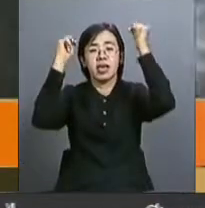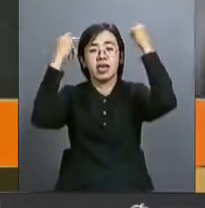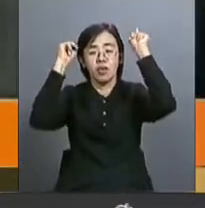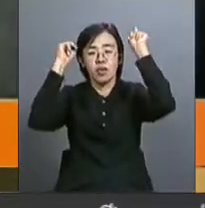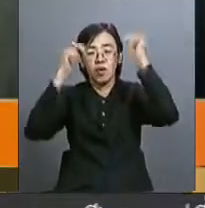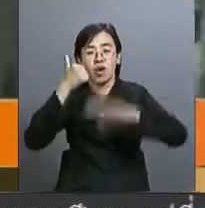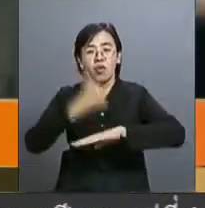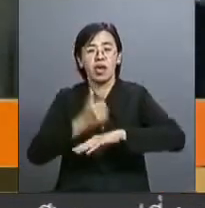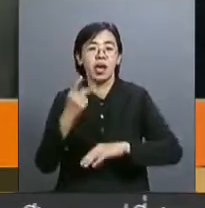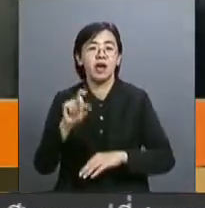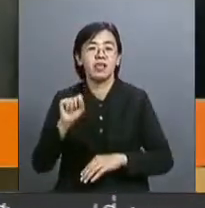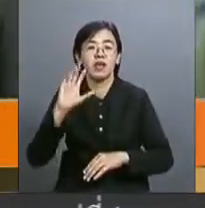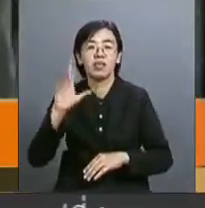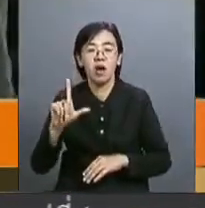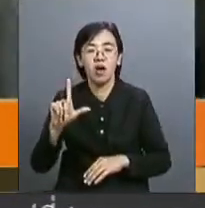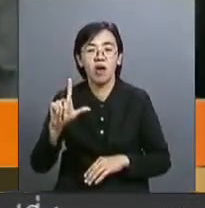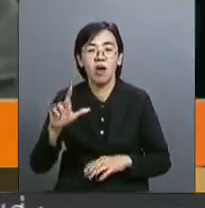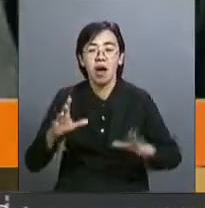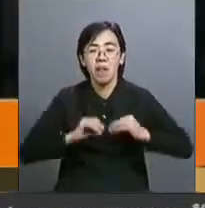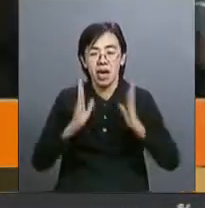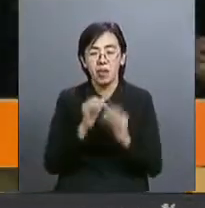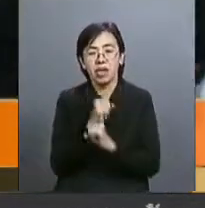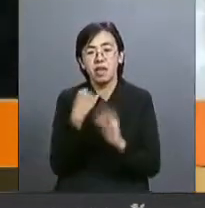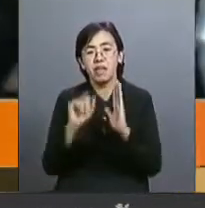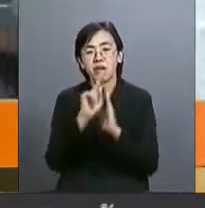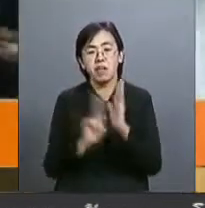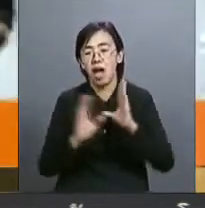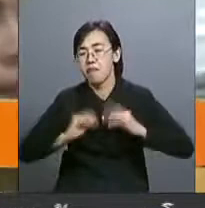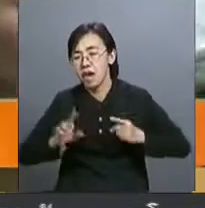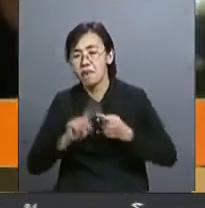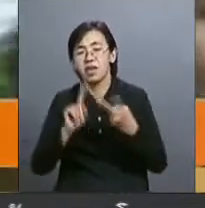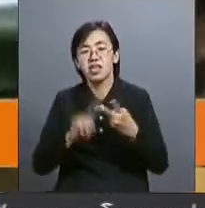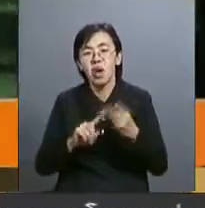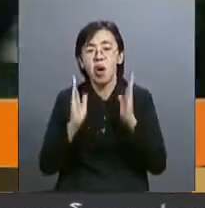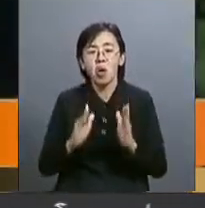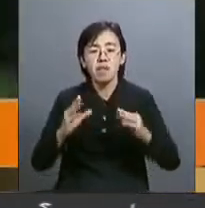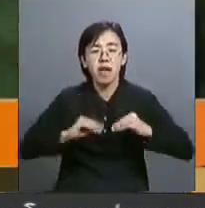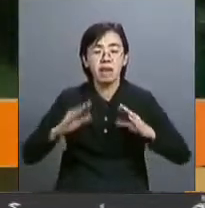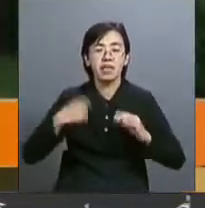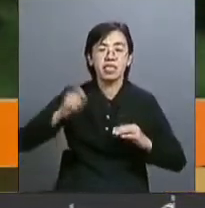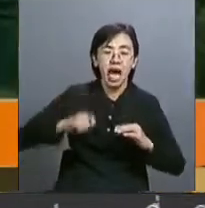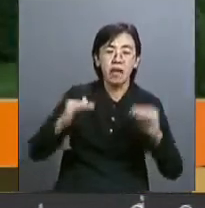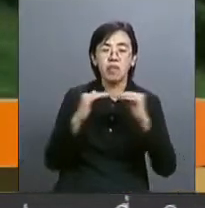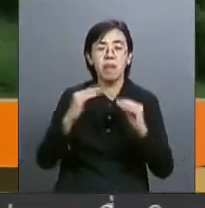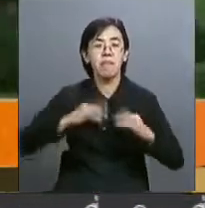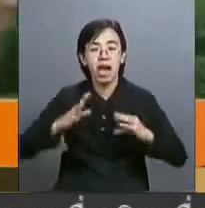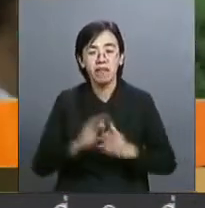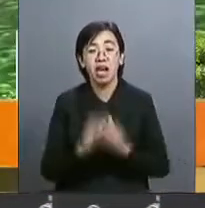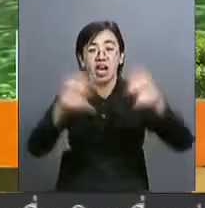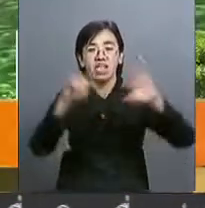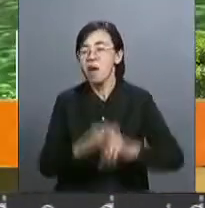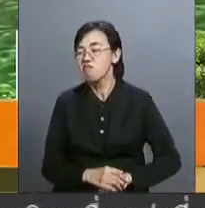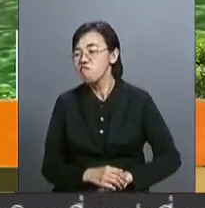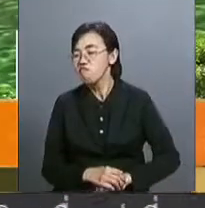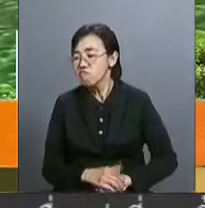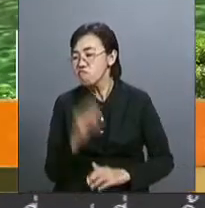และหัวหน้าคสช.ไม่อาจยอมรับผู้ที่กระทำผิดกฎหมายหรือกระบวนการยุติธรรมหรือผู้ที่ต่อต้านอำนาจรัฐ